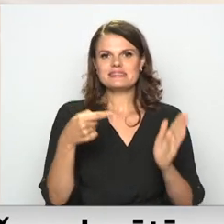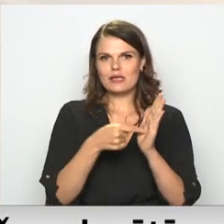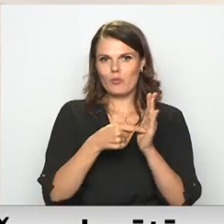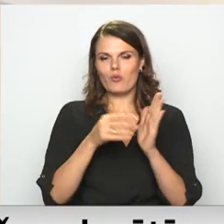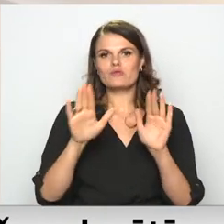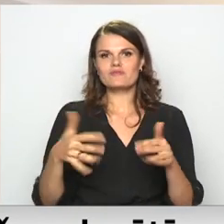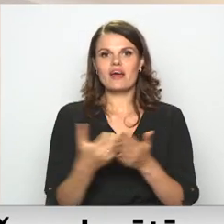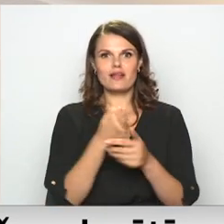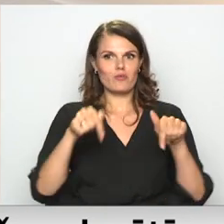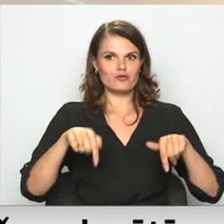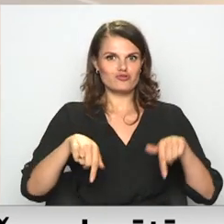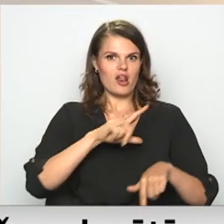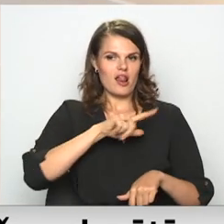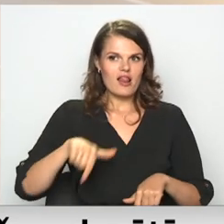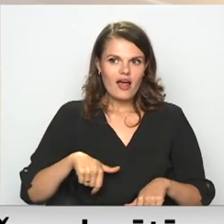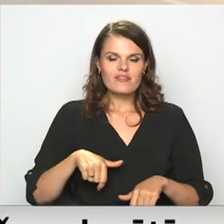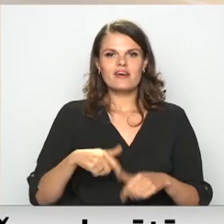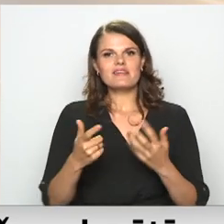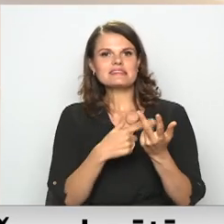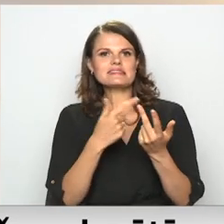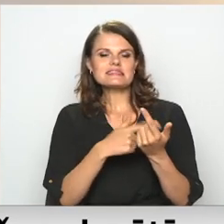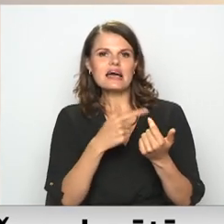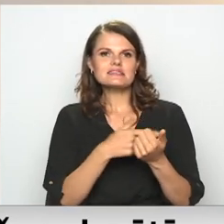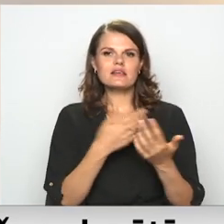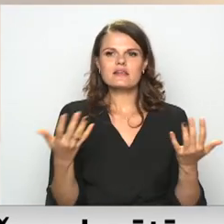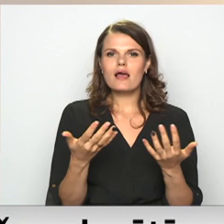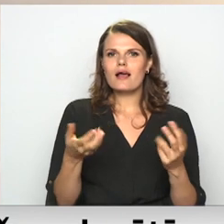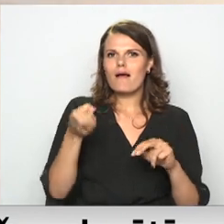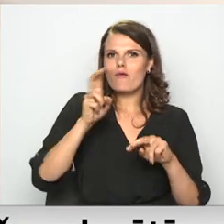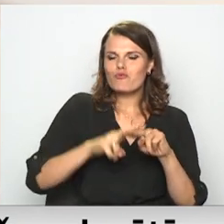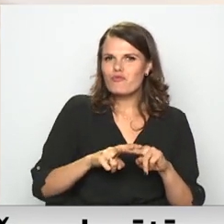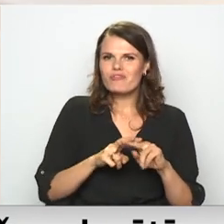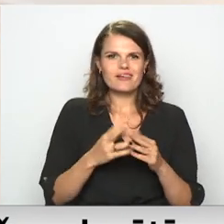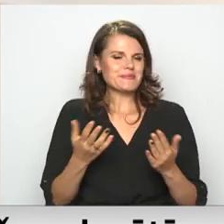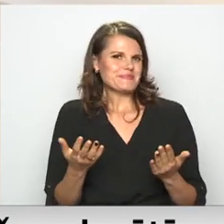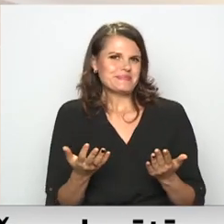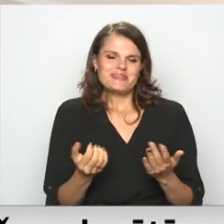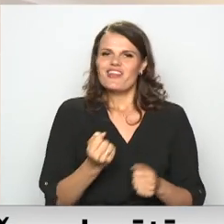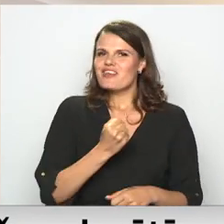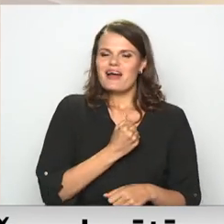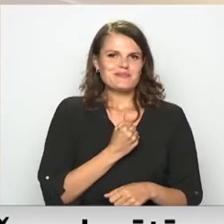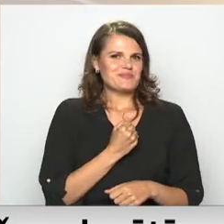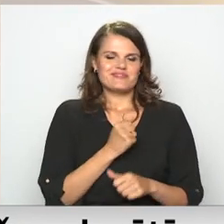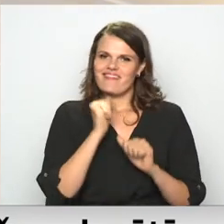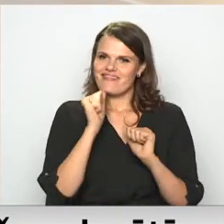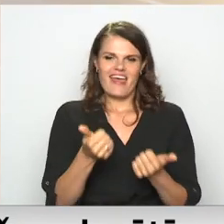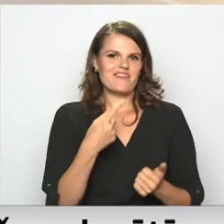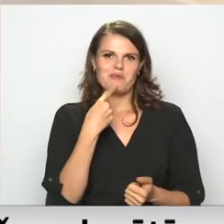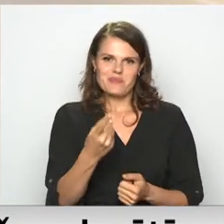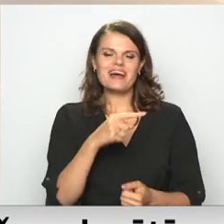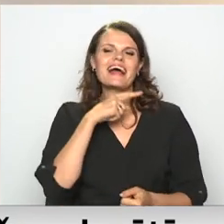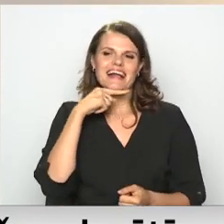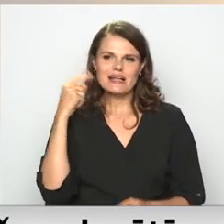Arina šeit, bet saskaitīt kādu vietu un ko un kā. Diemžēl nevaram.